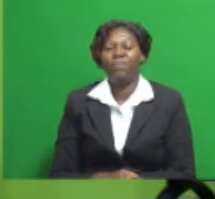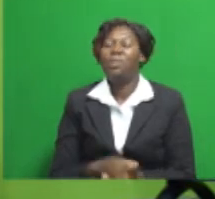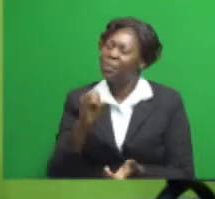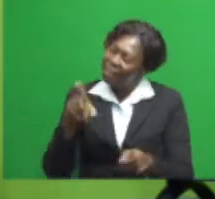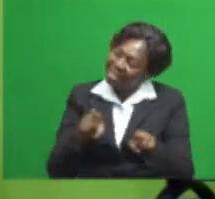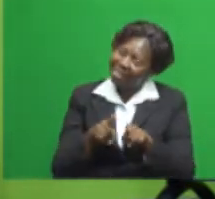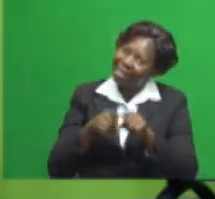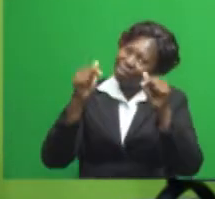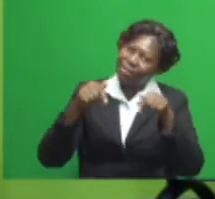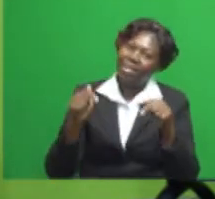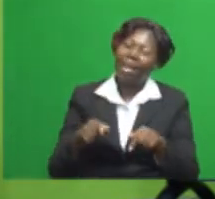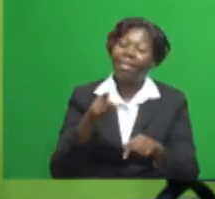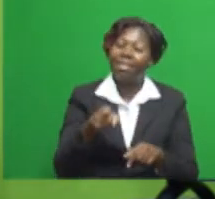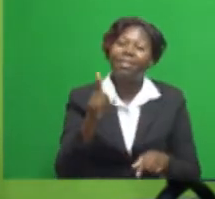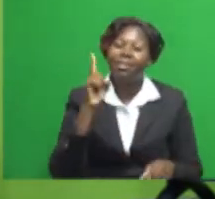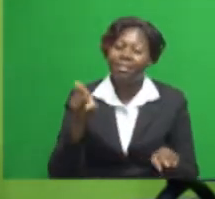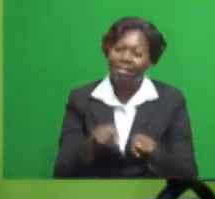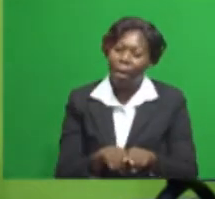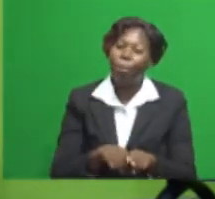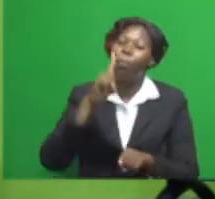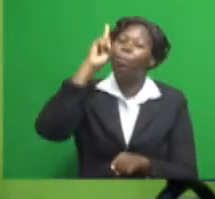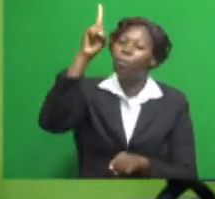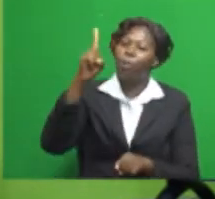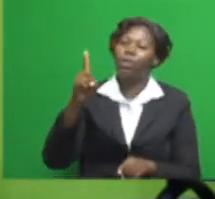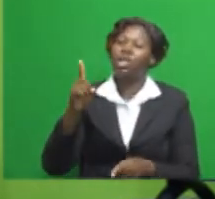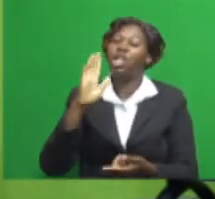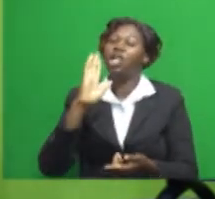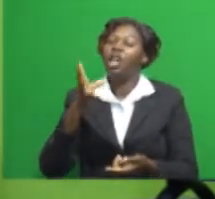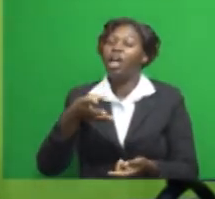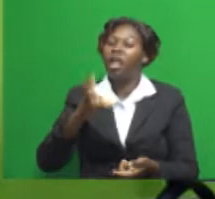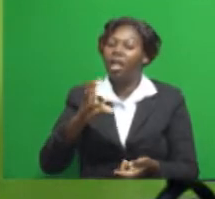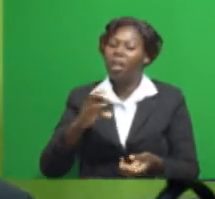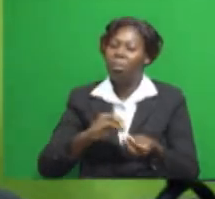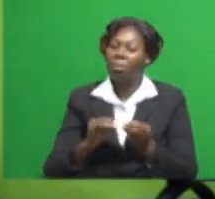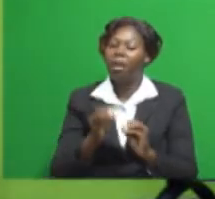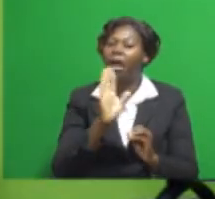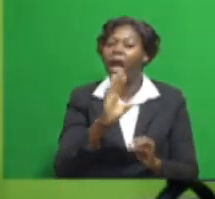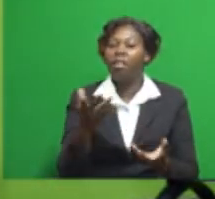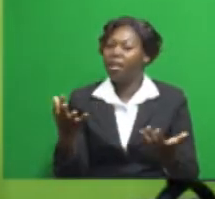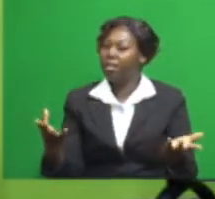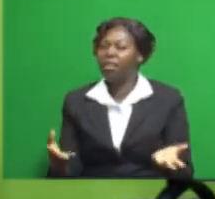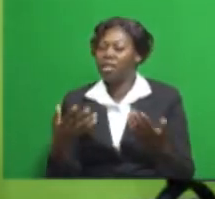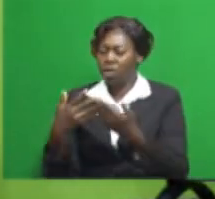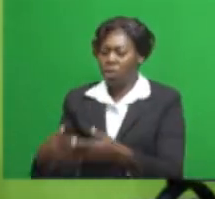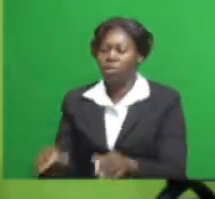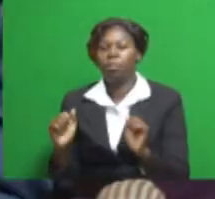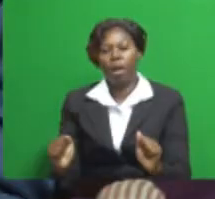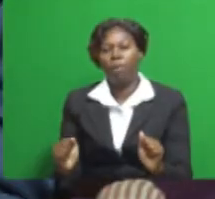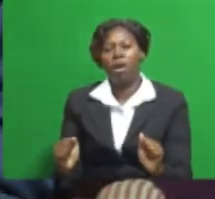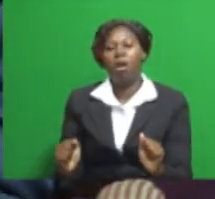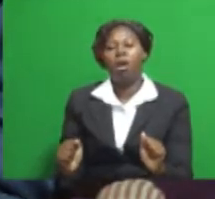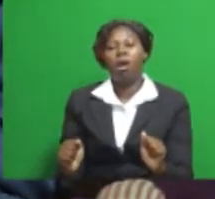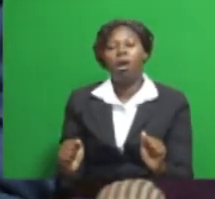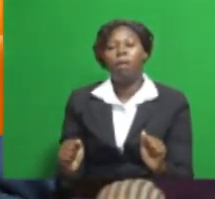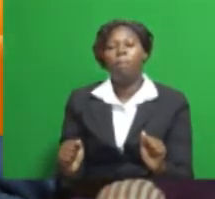ye anogona kushaisa zvimwe simba zviri kukushungurudza kana achida. Verengai mabasa 12 verse 1 to 5. Mabasa